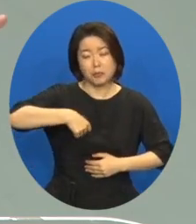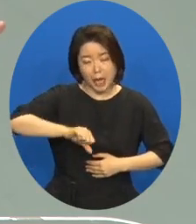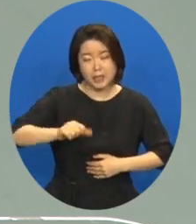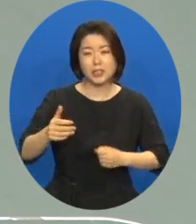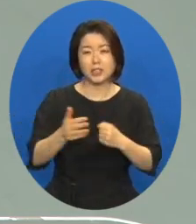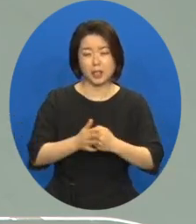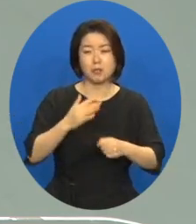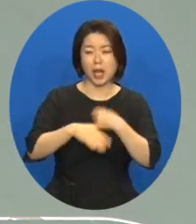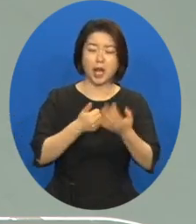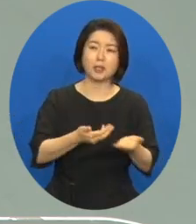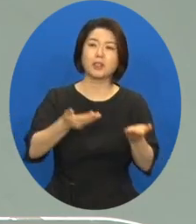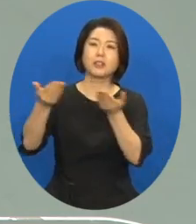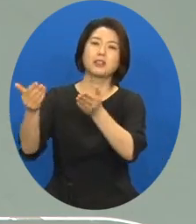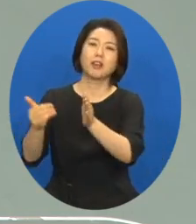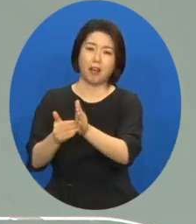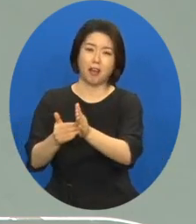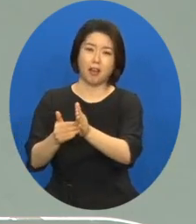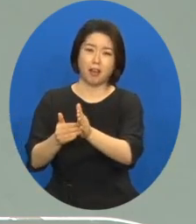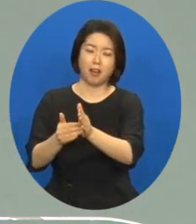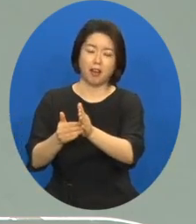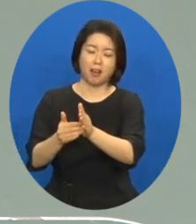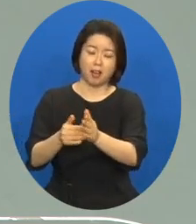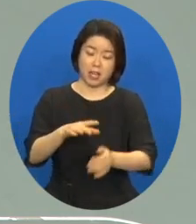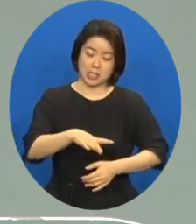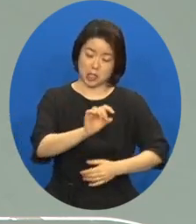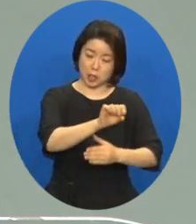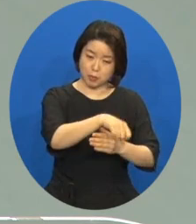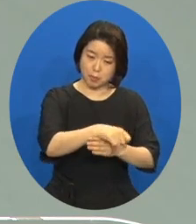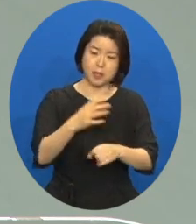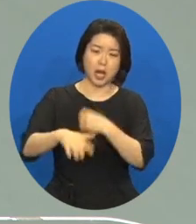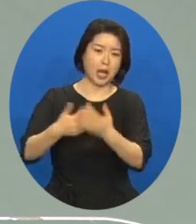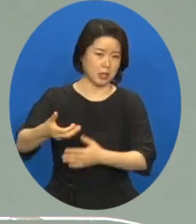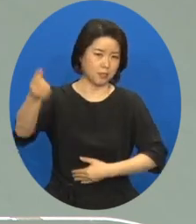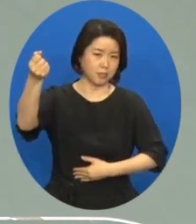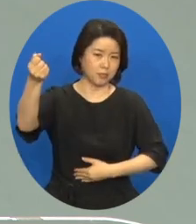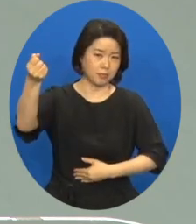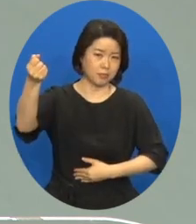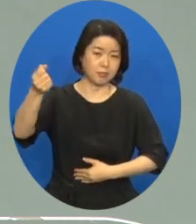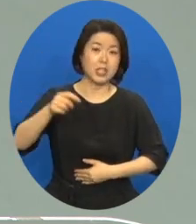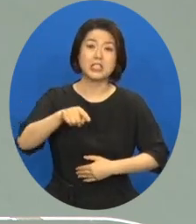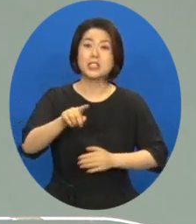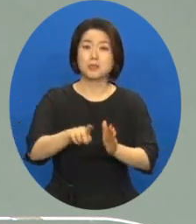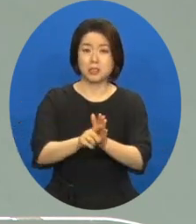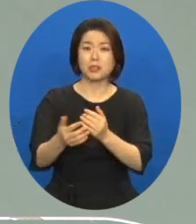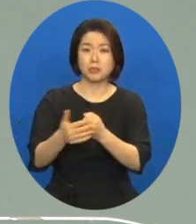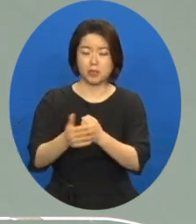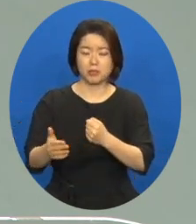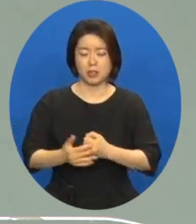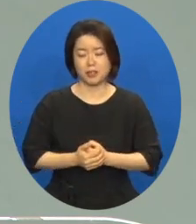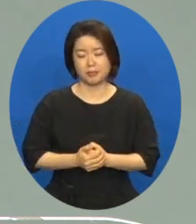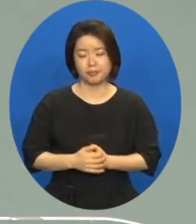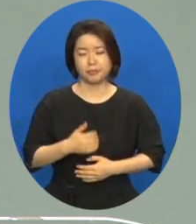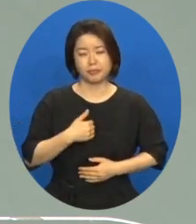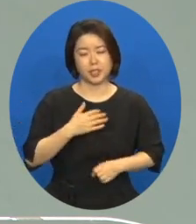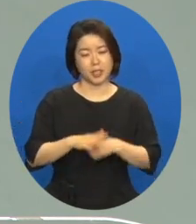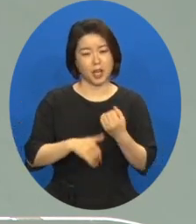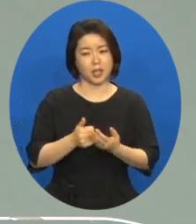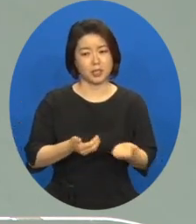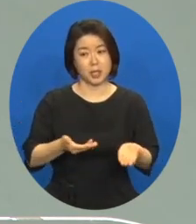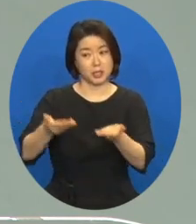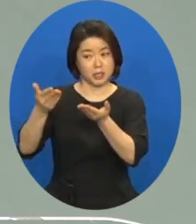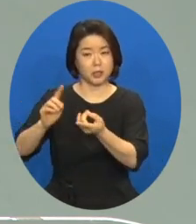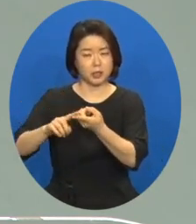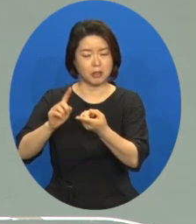하나님께 바쳤다는 거예요. 첫 열매는 하나님 것이라는 거죠. 저는 제가 하나님께 이렇게 바쳐진 것에 대해서